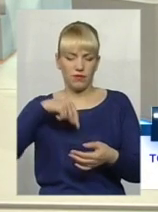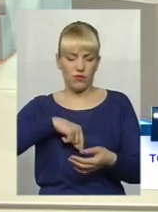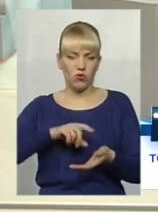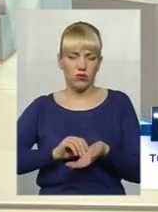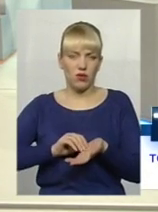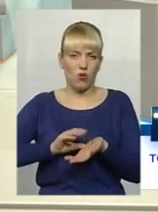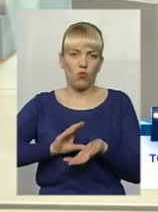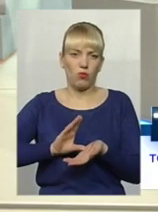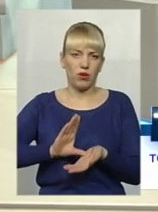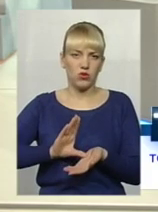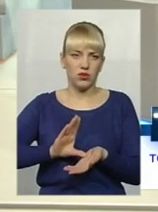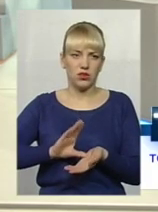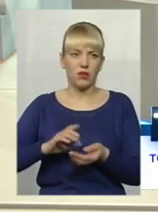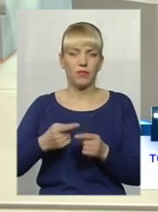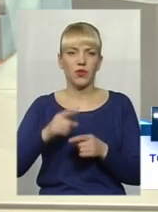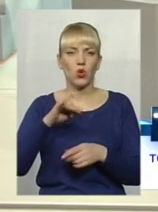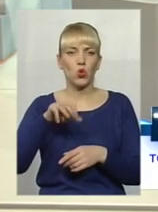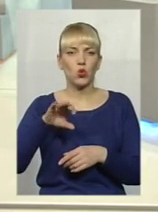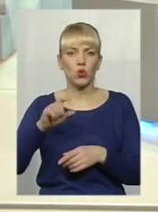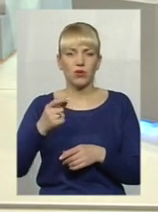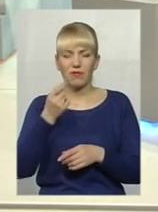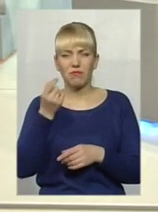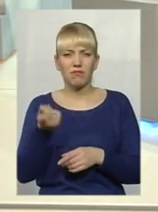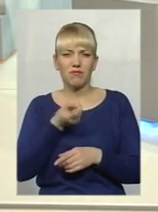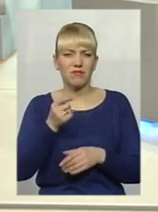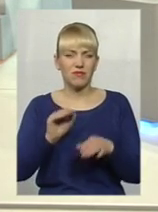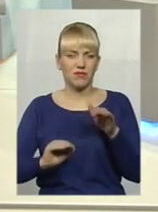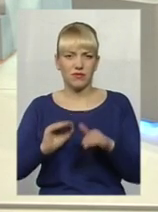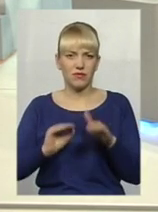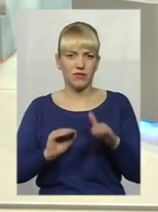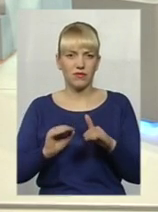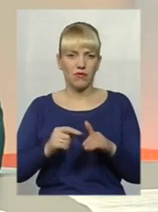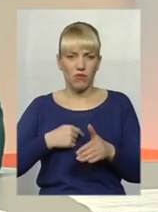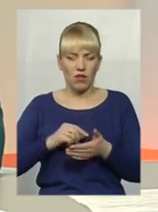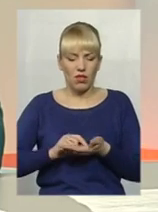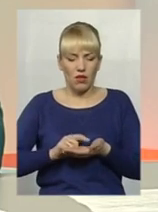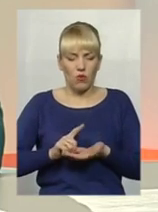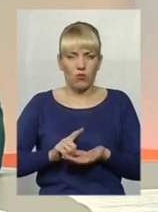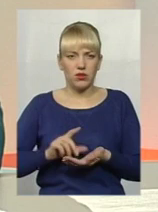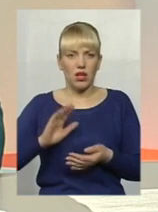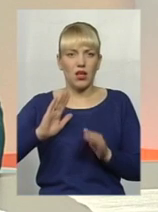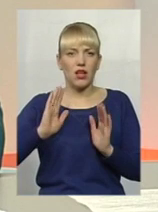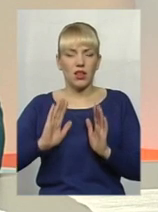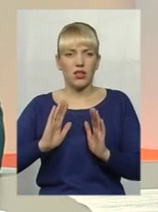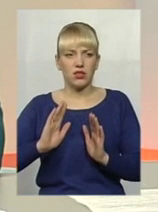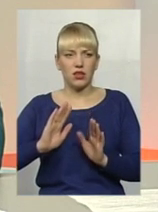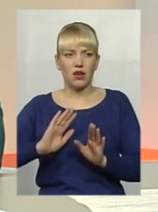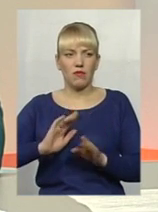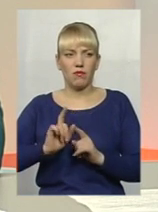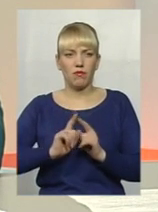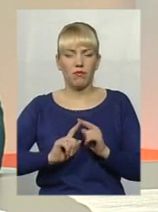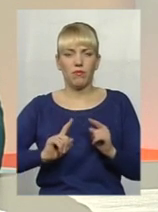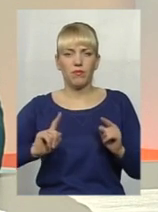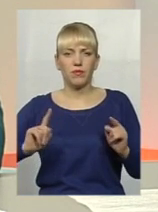що вона в незначних, мізерних концентраціях накопичується в організмі, і лише з протягом